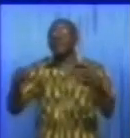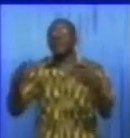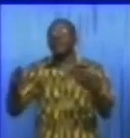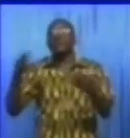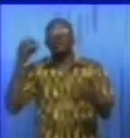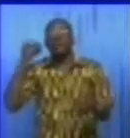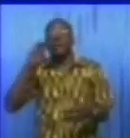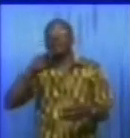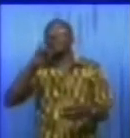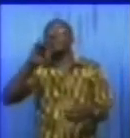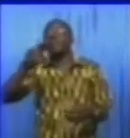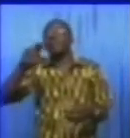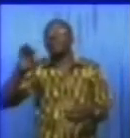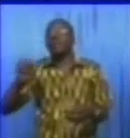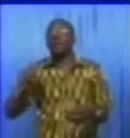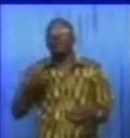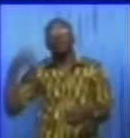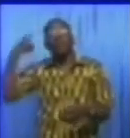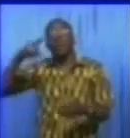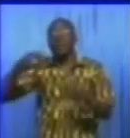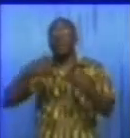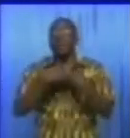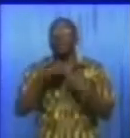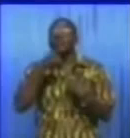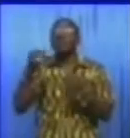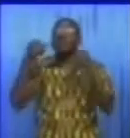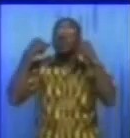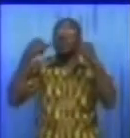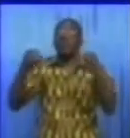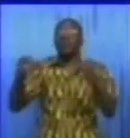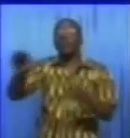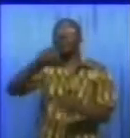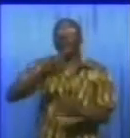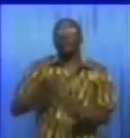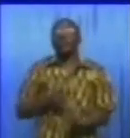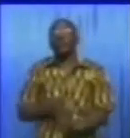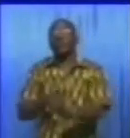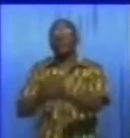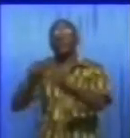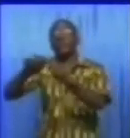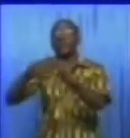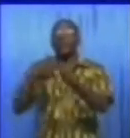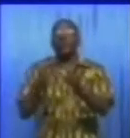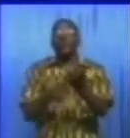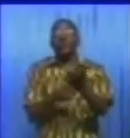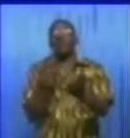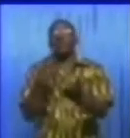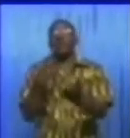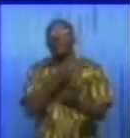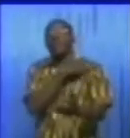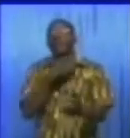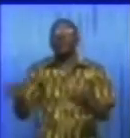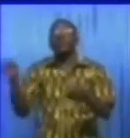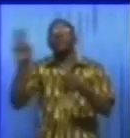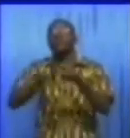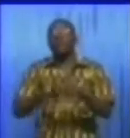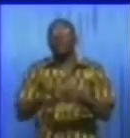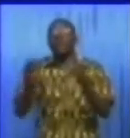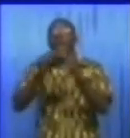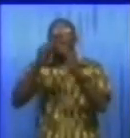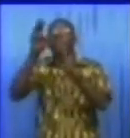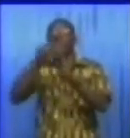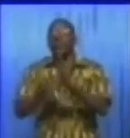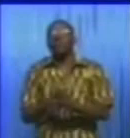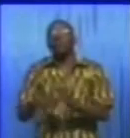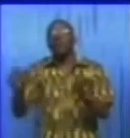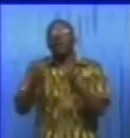prenons compte, mais nous engageons également ces réformes que vous suivez de chaque fois. Et une fois de plus, également aussi, avec